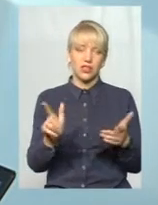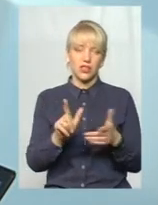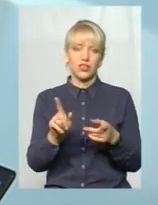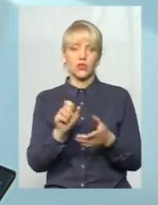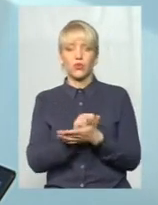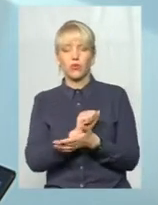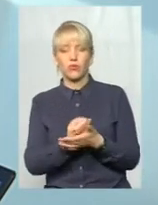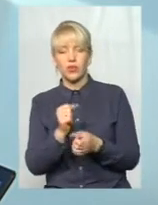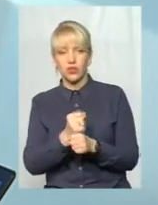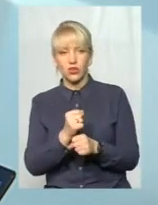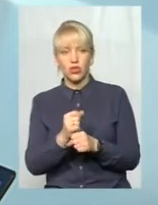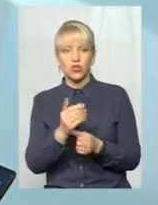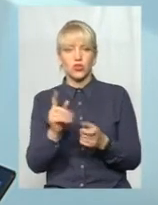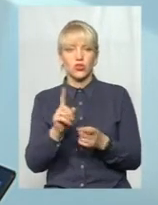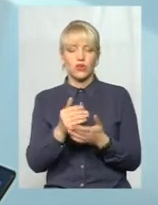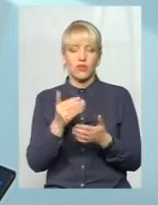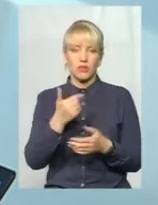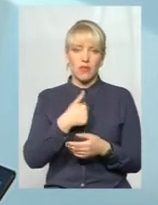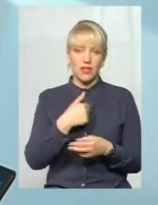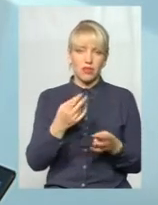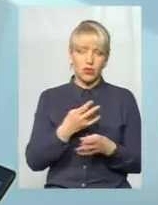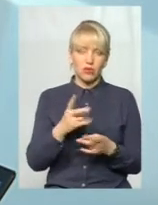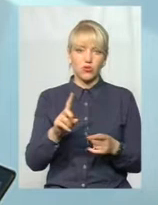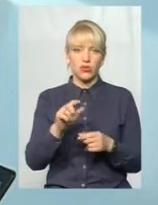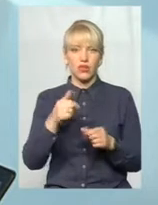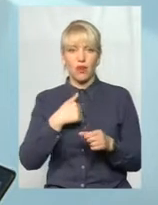документи робляться, що від мене потрібно, що я можу зробити,